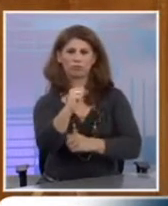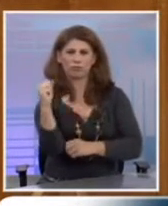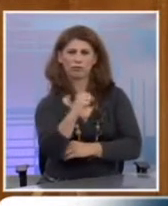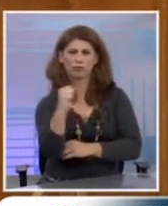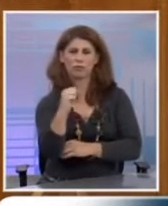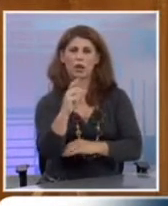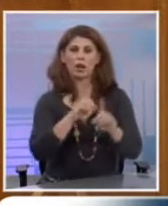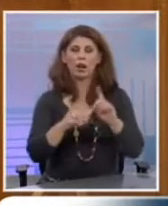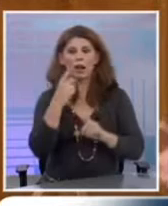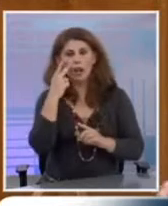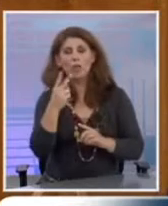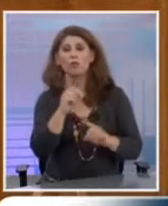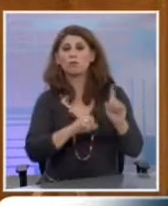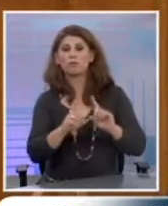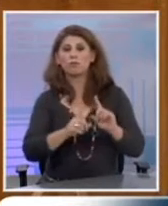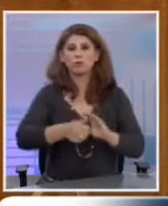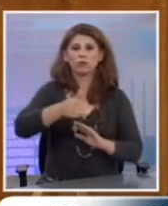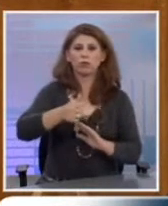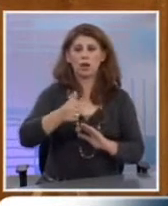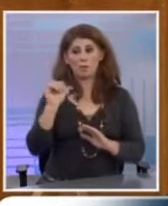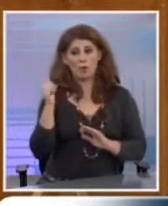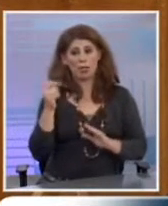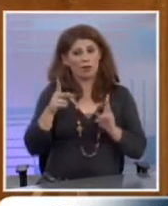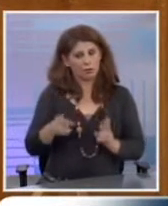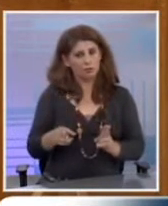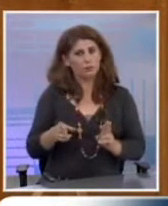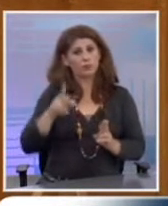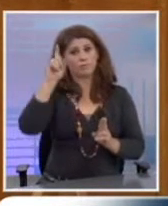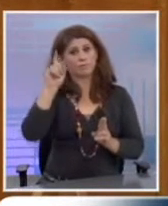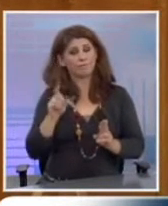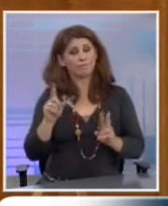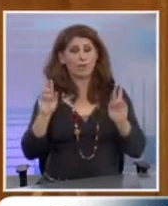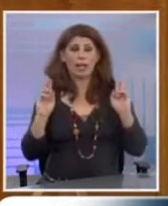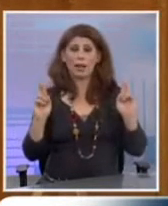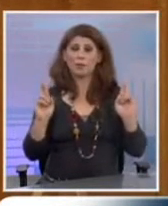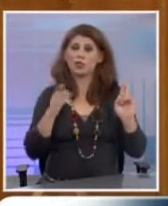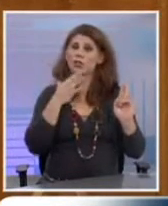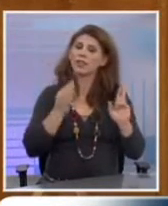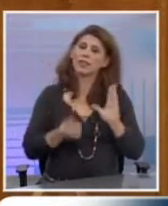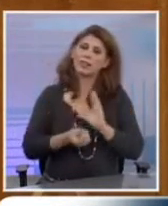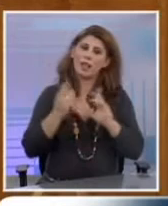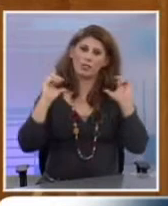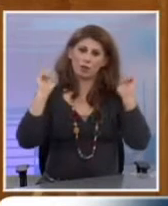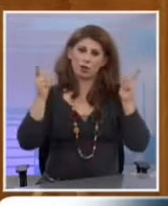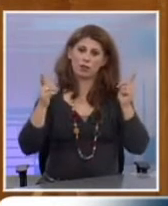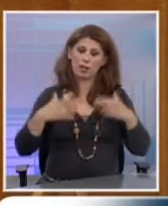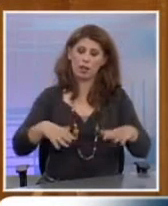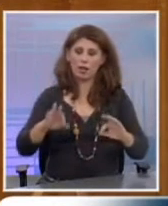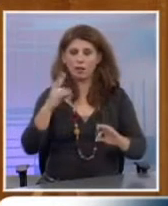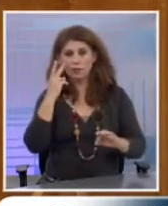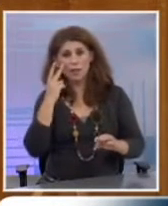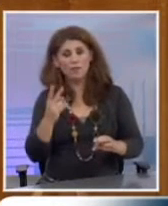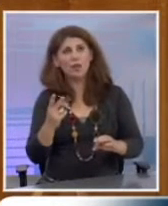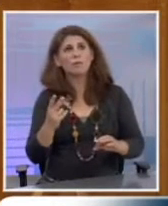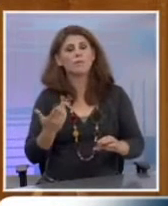χτες σταμάτησαν αυτά τα φαινόμενα, ίσως, ελπίζω, γιατί η Νέα Δημοκρατία άρχισε να διαπιστώνει ότι